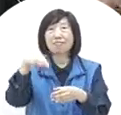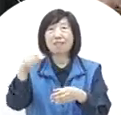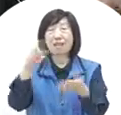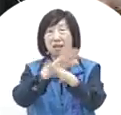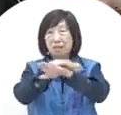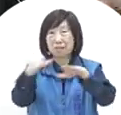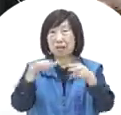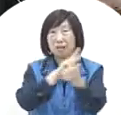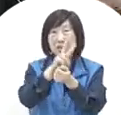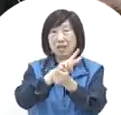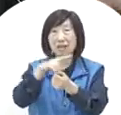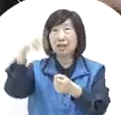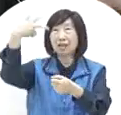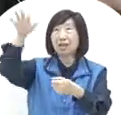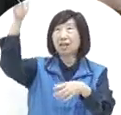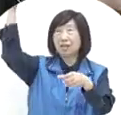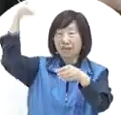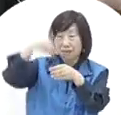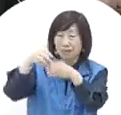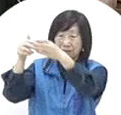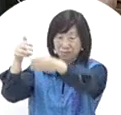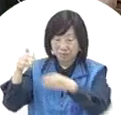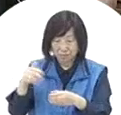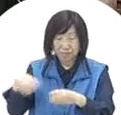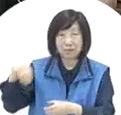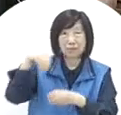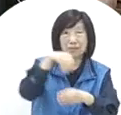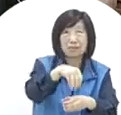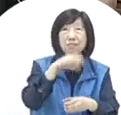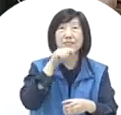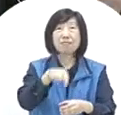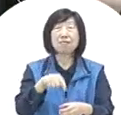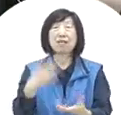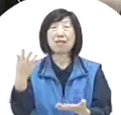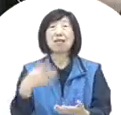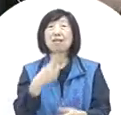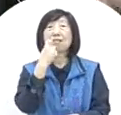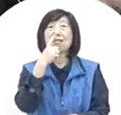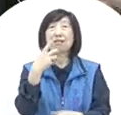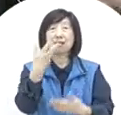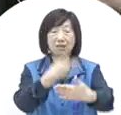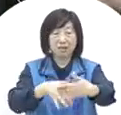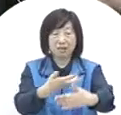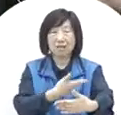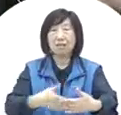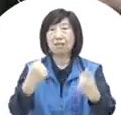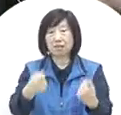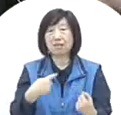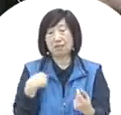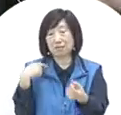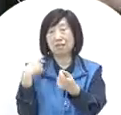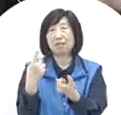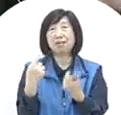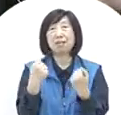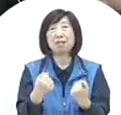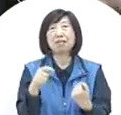打包回来给你的哈，你知道吗？其实翡翠水库就在我们这边呢，哈，翡翠水库在我们这个新店